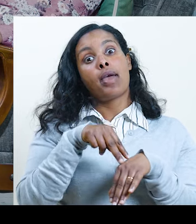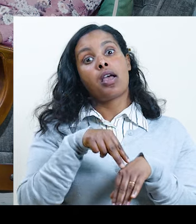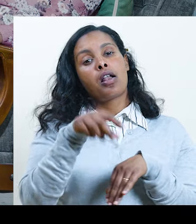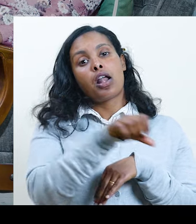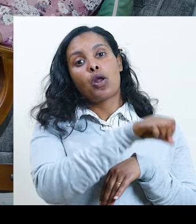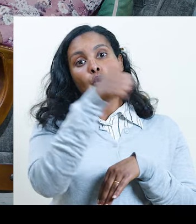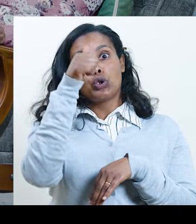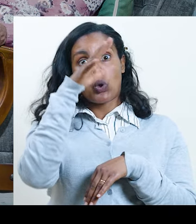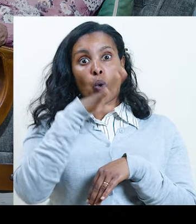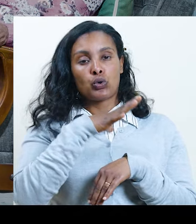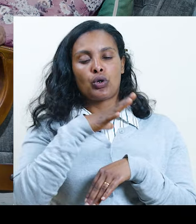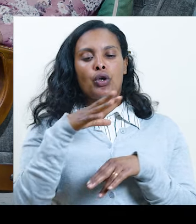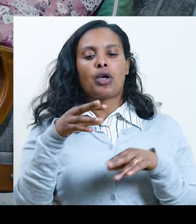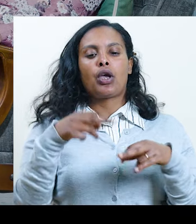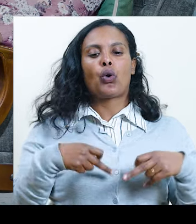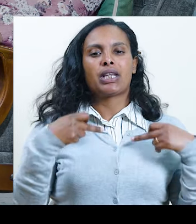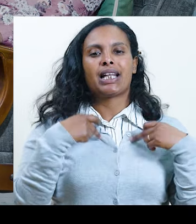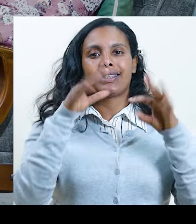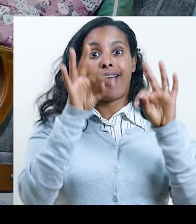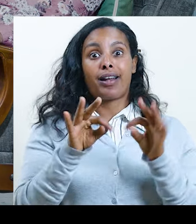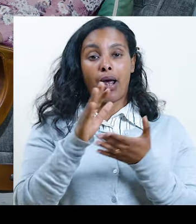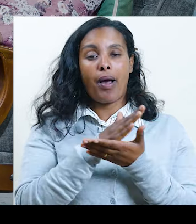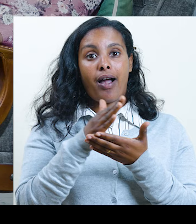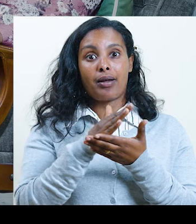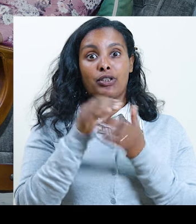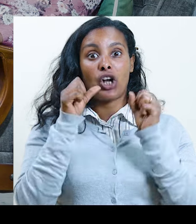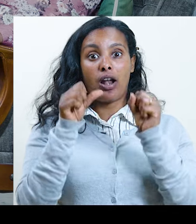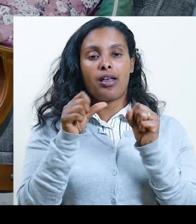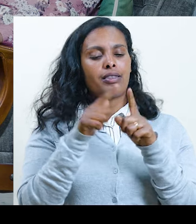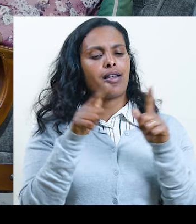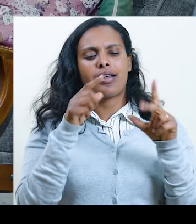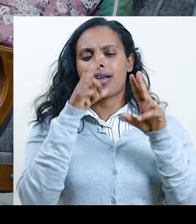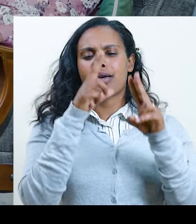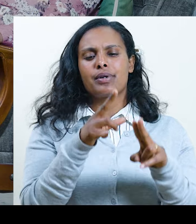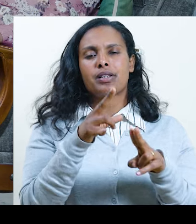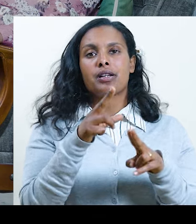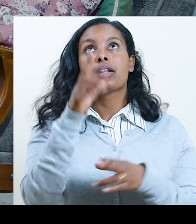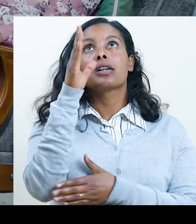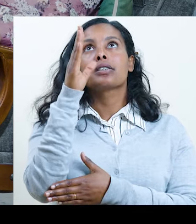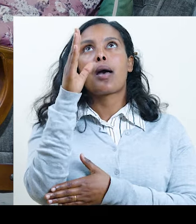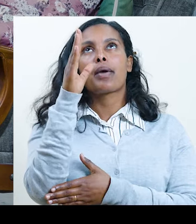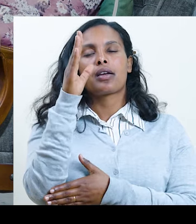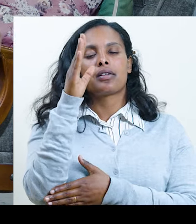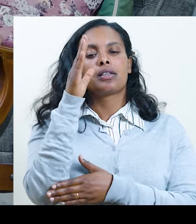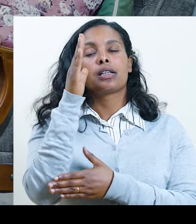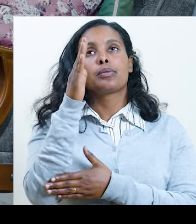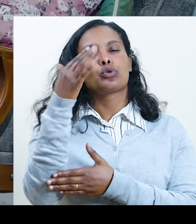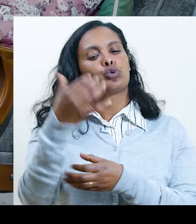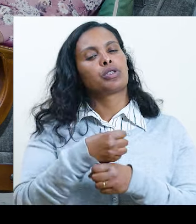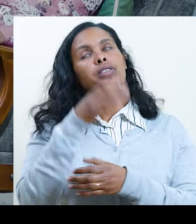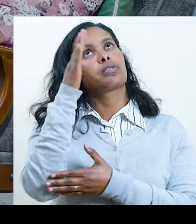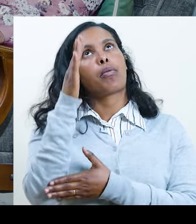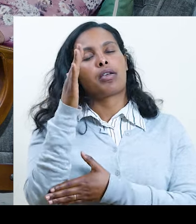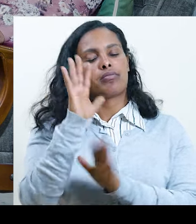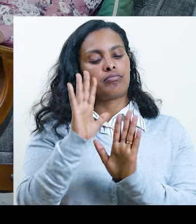ቆሜ ለሌሎች ሰዎች ህይወት ለማጋራት በመቻሌ ትልቅ ክብር ለእግዚአብሔር እንደው